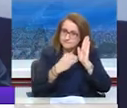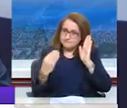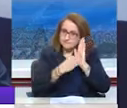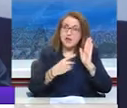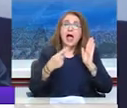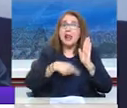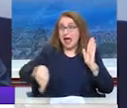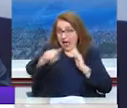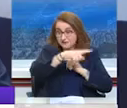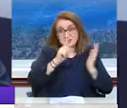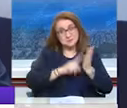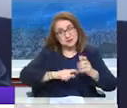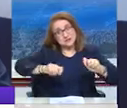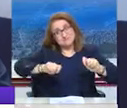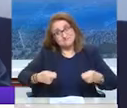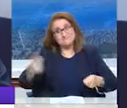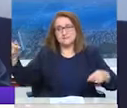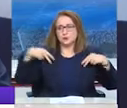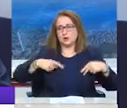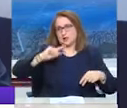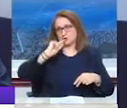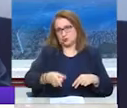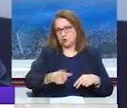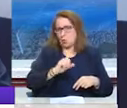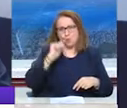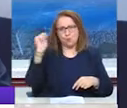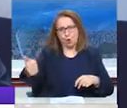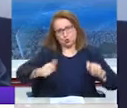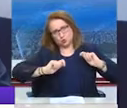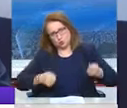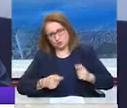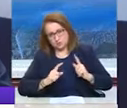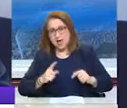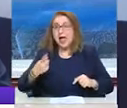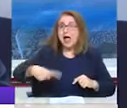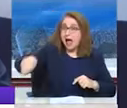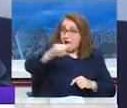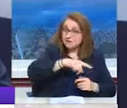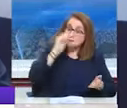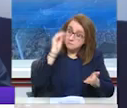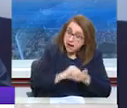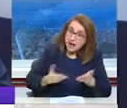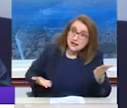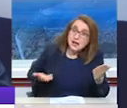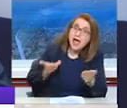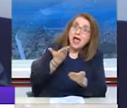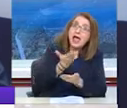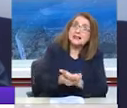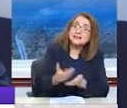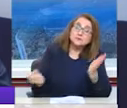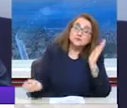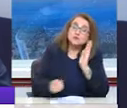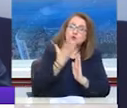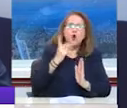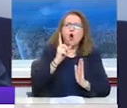δημόσιας αρχής, να υποβάλουν συμπληρωματικά νέο έντυπο δήλωσης αναστολής συμβάσεων εργασίας, χωρίς να